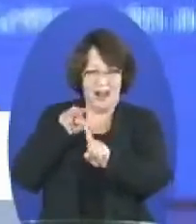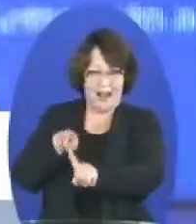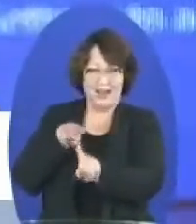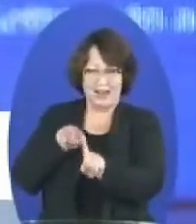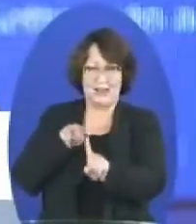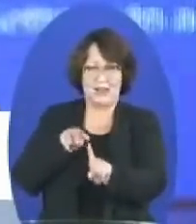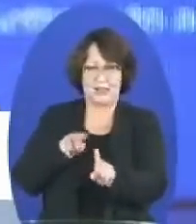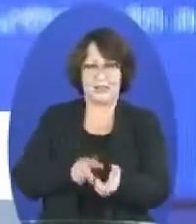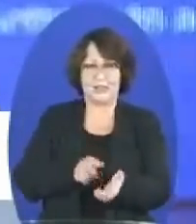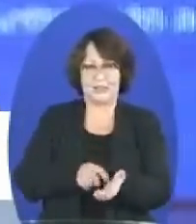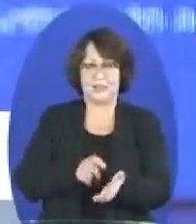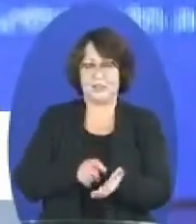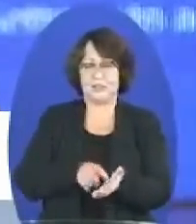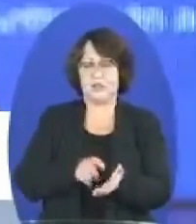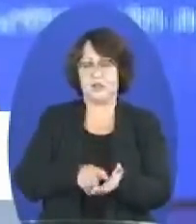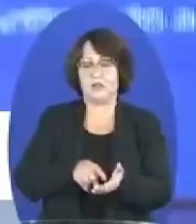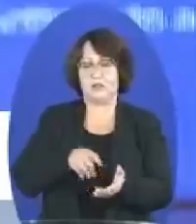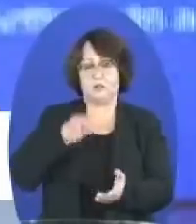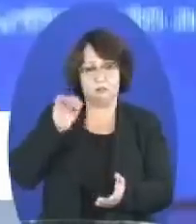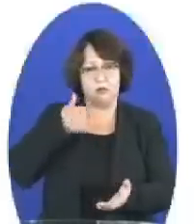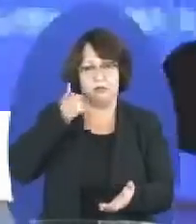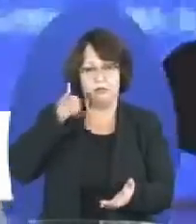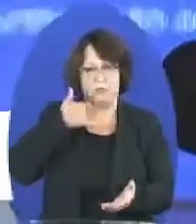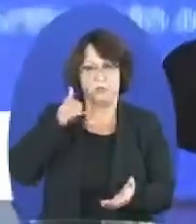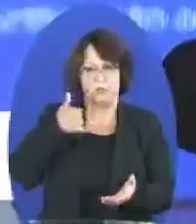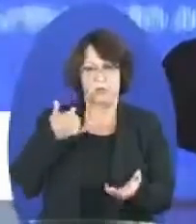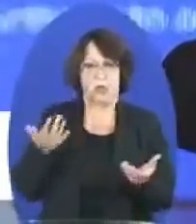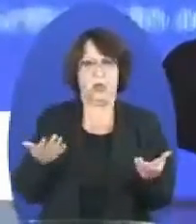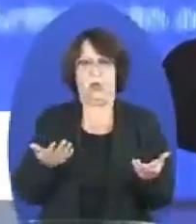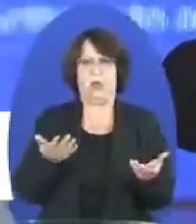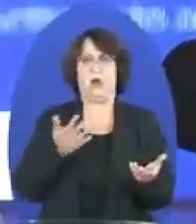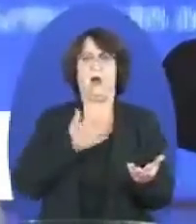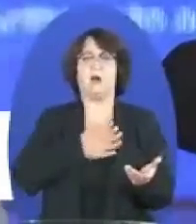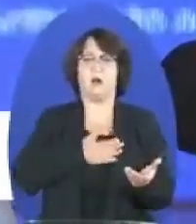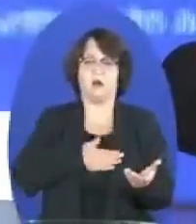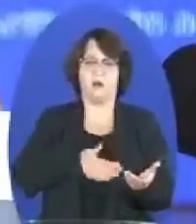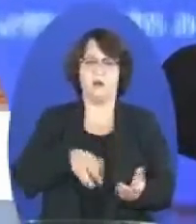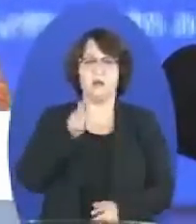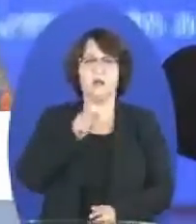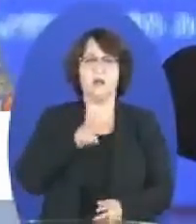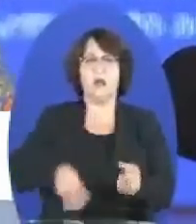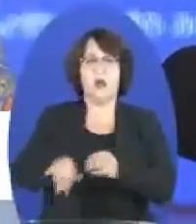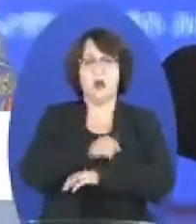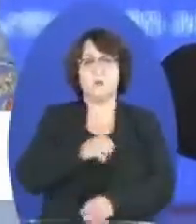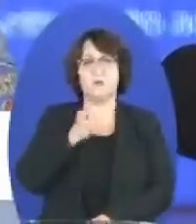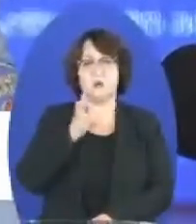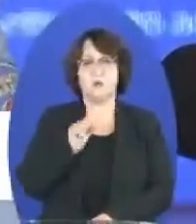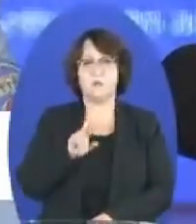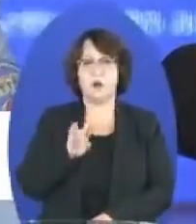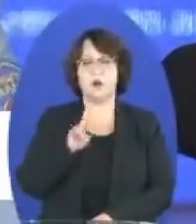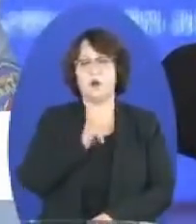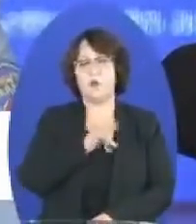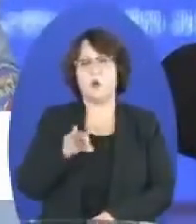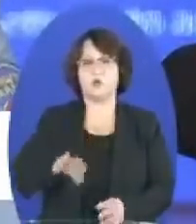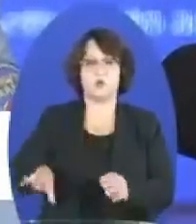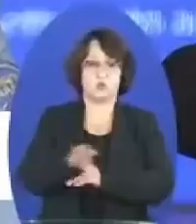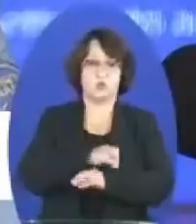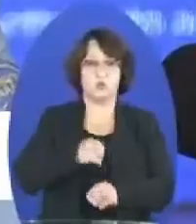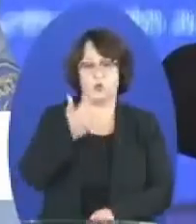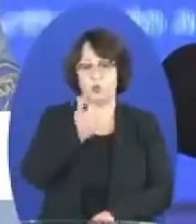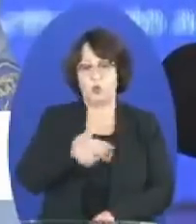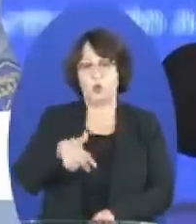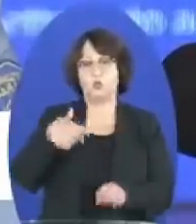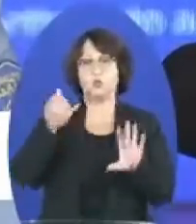байсан боловч одоо хэд хэд удаагийн тохиолдол гарлаа. Кинти аймгийн Баяоова суманд ихэд бага насны 3-6